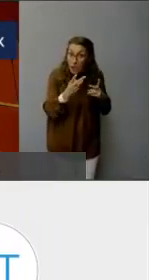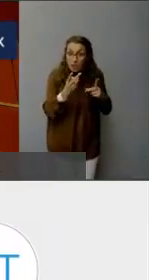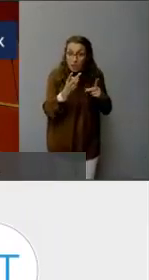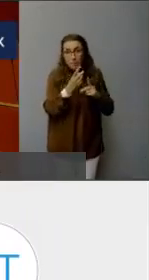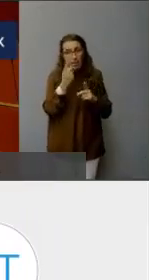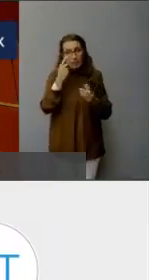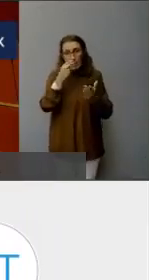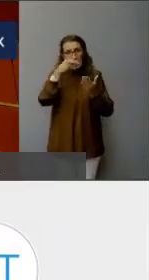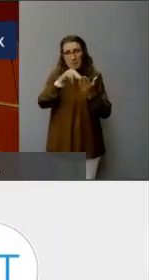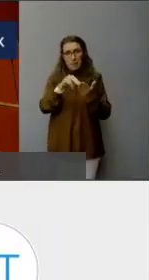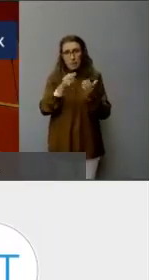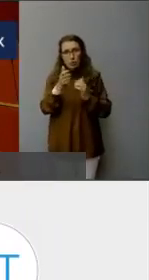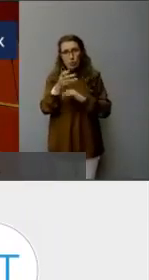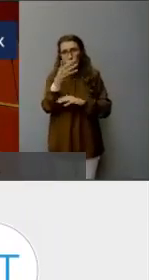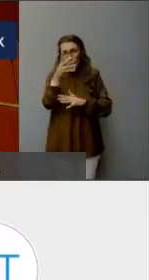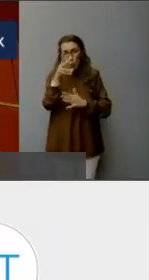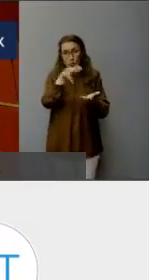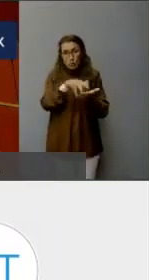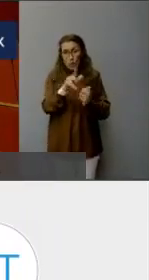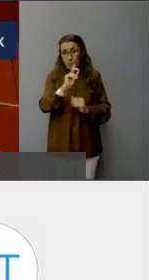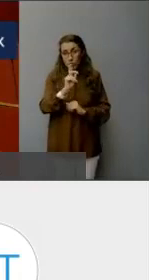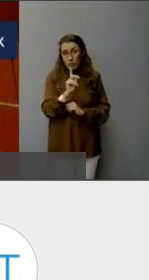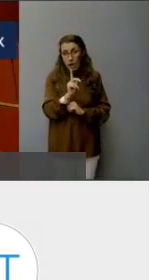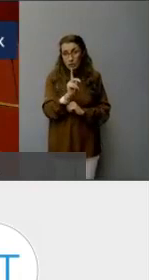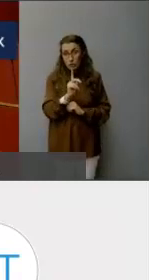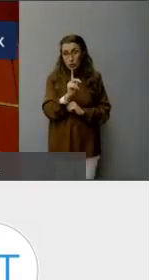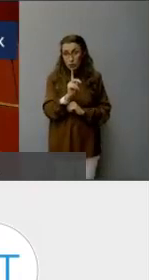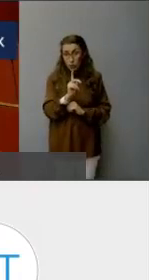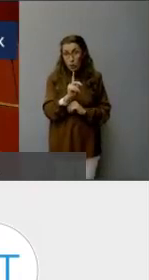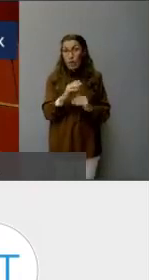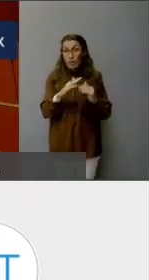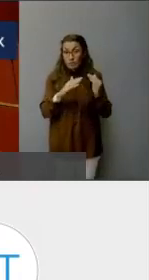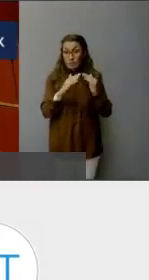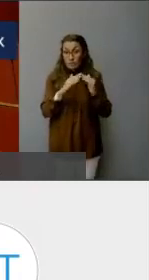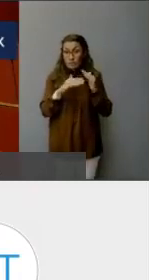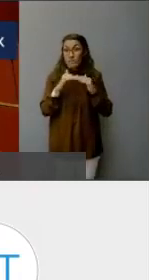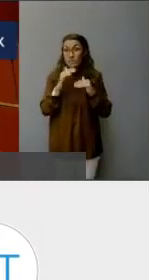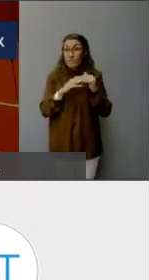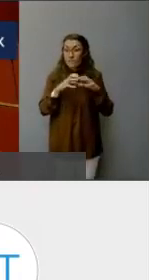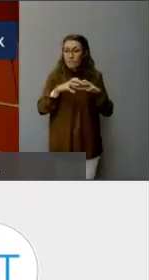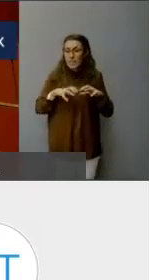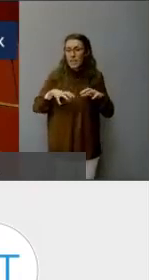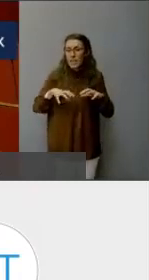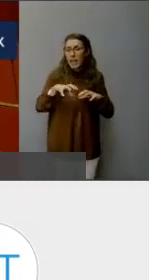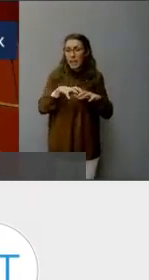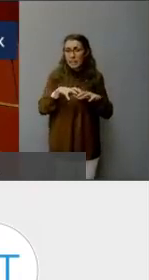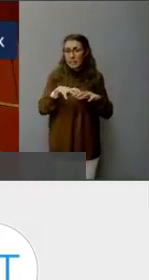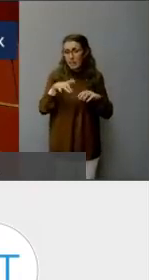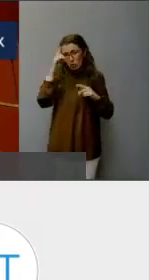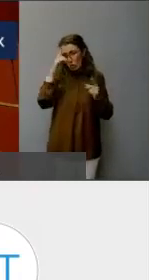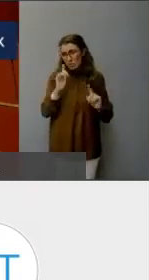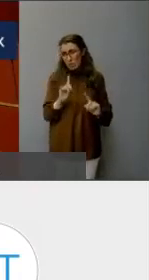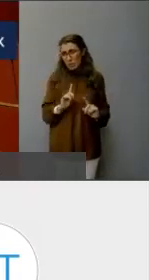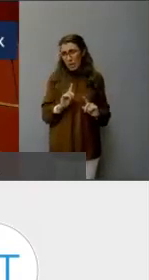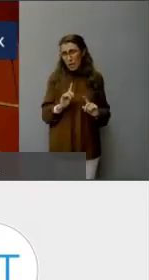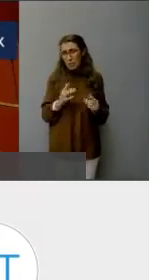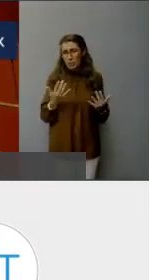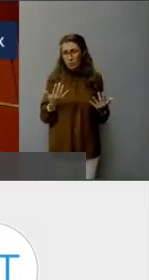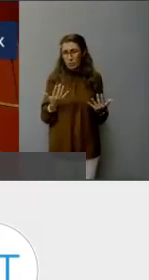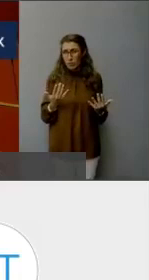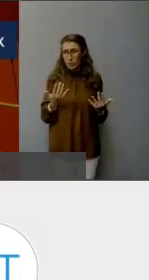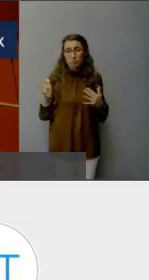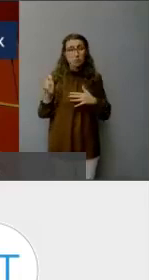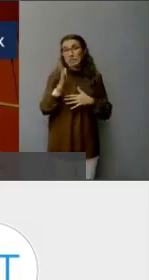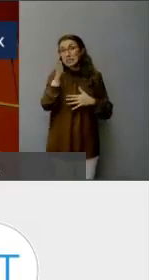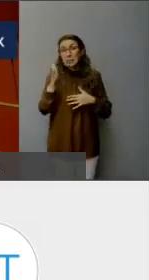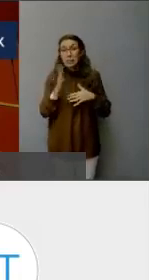43 abbiamo le villette che saranno che nasceranno in queste otto zone ma non sappiamo e l'impressione è che strano costruite